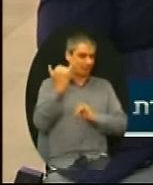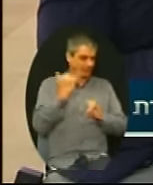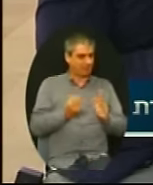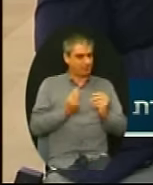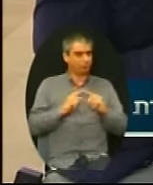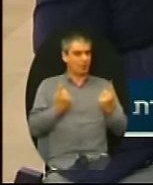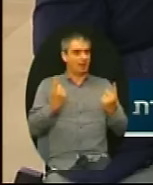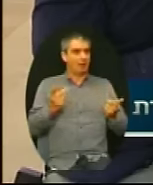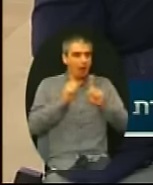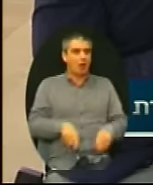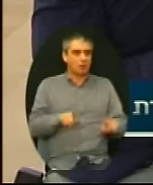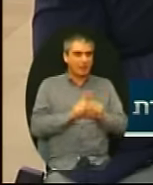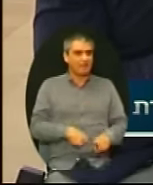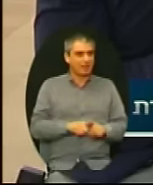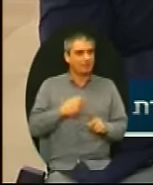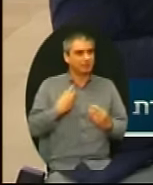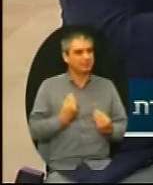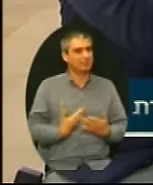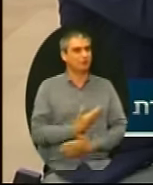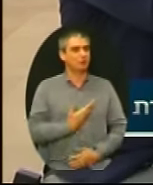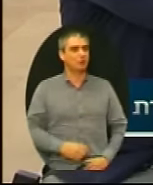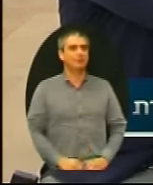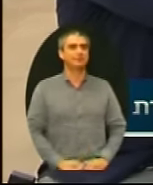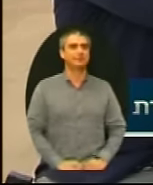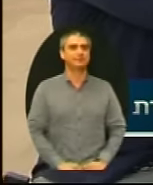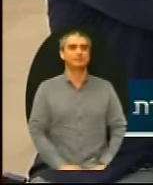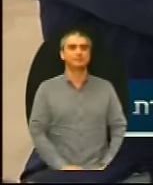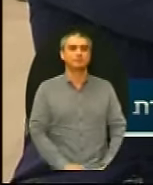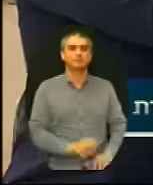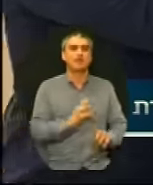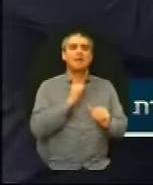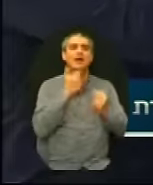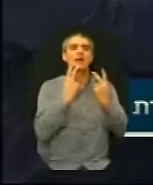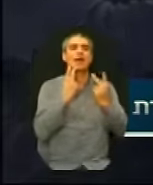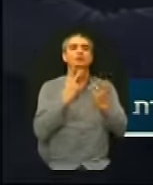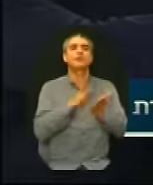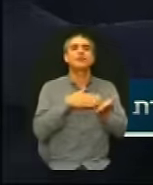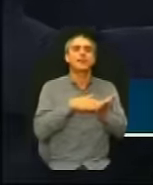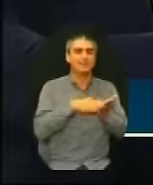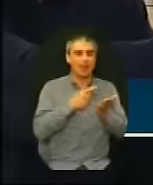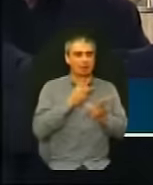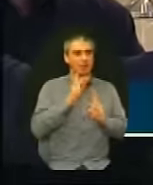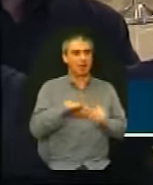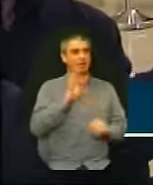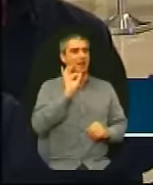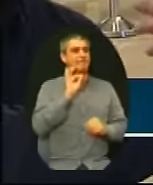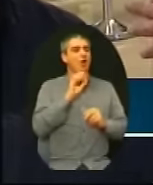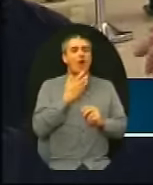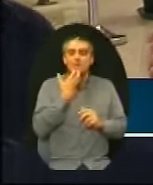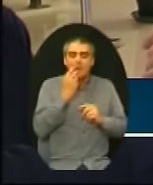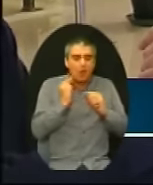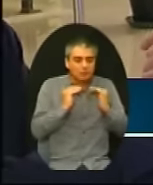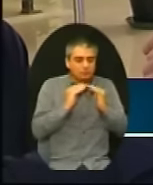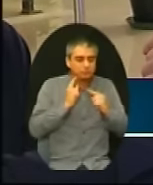משהו אחר, עוד פעם, אותו דבר, אנחנו רוצים קצת לחדש. קודם כל, למה, מה הדבר הכי חשוב בריבה? זה יכולת לבחור את הפירות